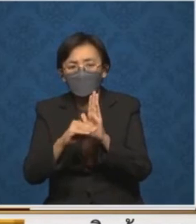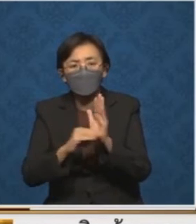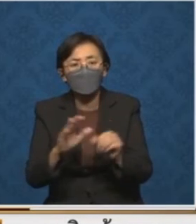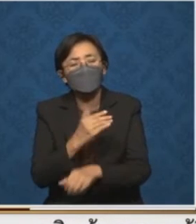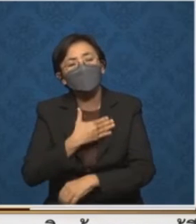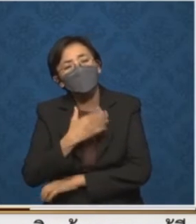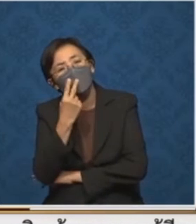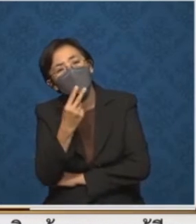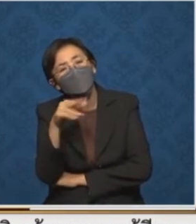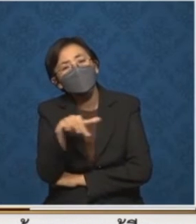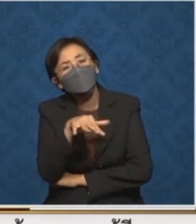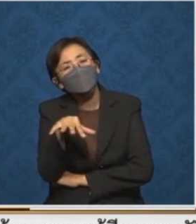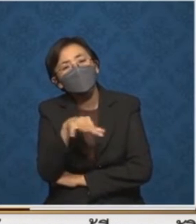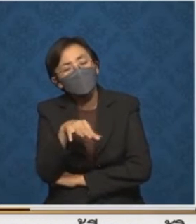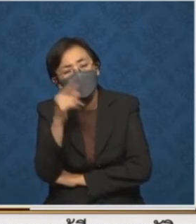อะไรครับ